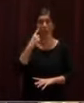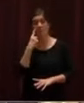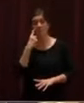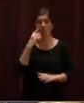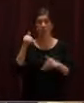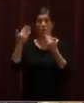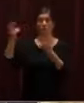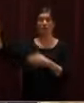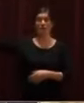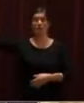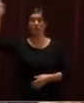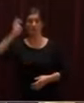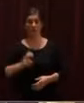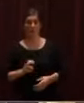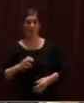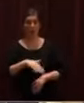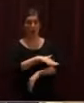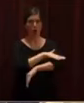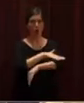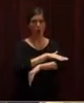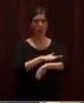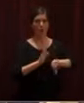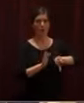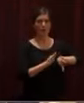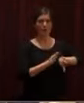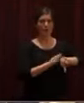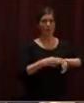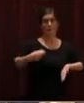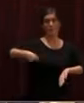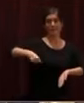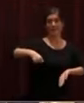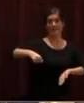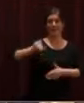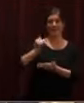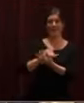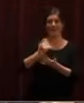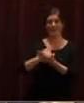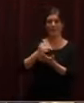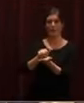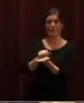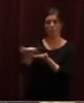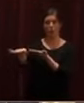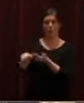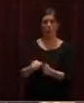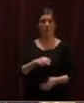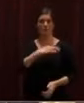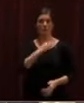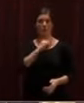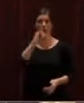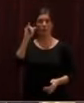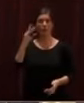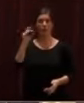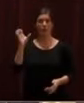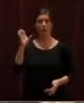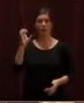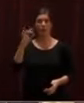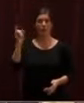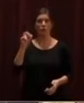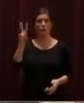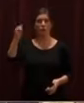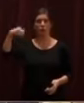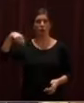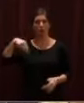'Esquerres destitueix el president de Limàs i el recol·loca a un altre lloc. Què sap el senyor De Juan, perquè l'hagin de premiar amb un altre càrrec,